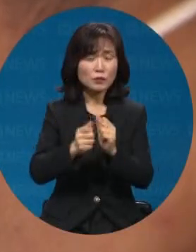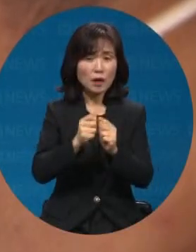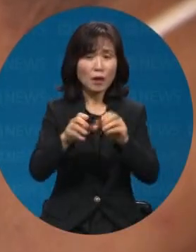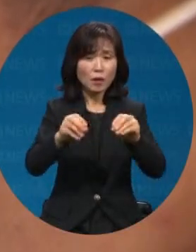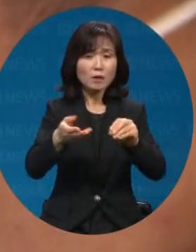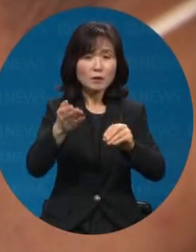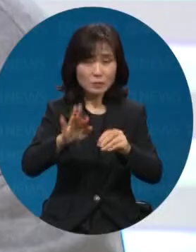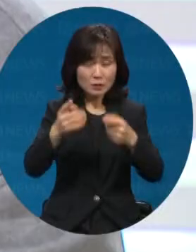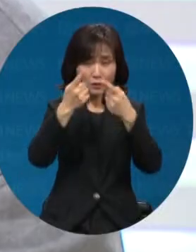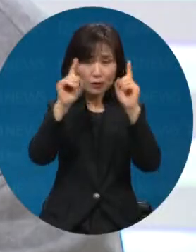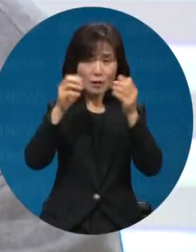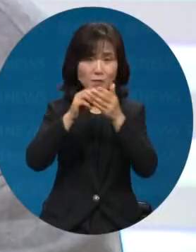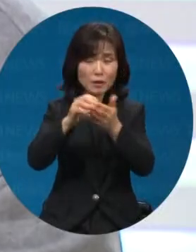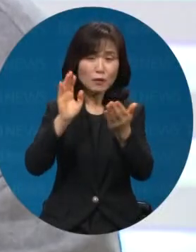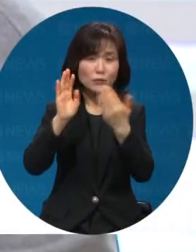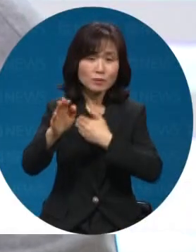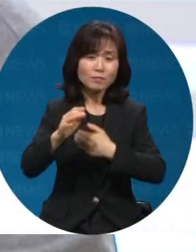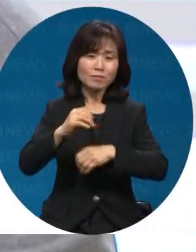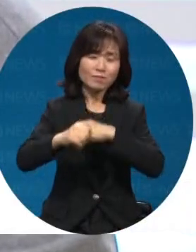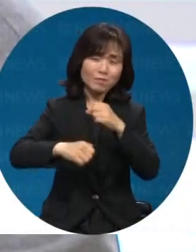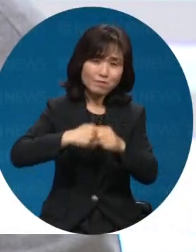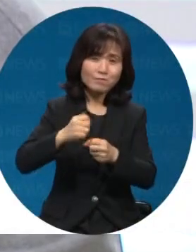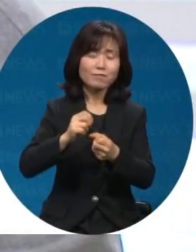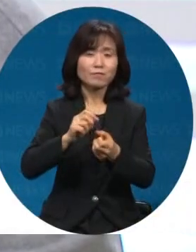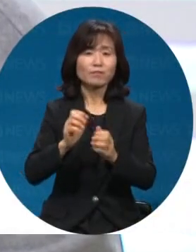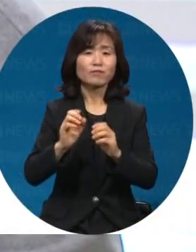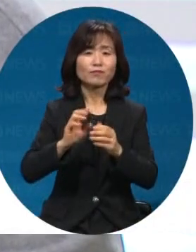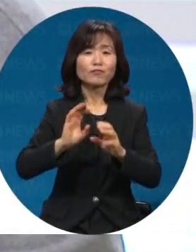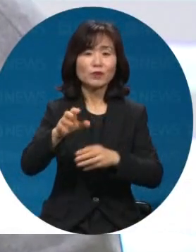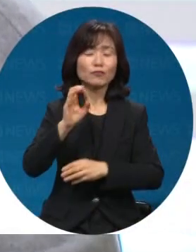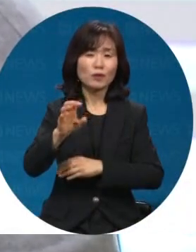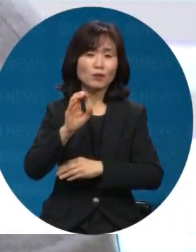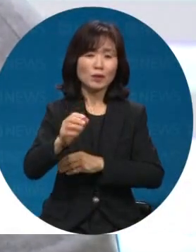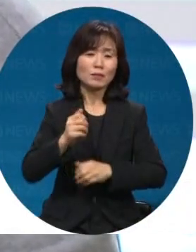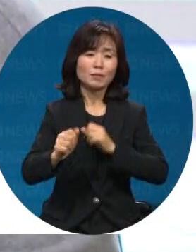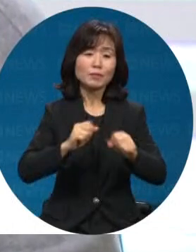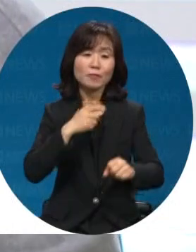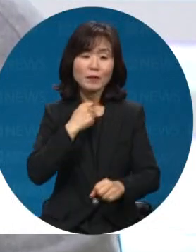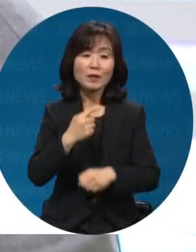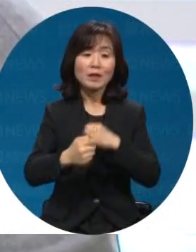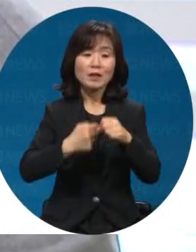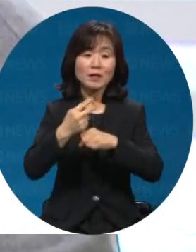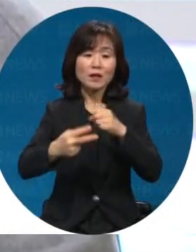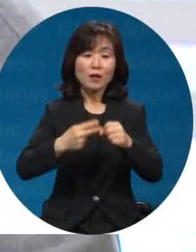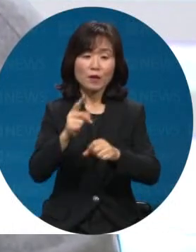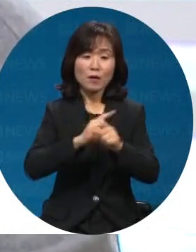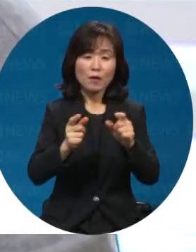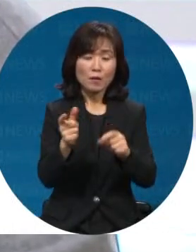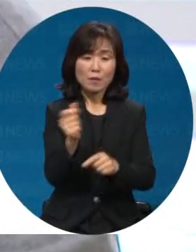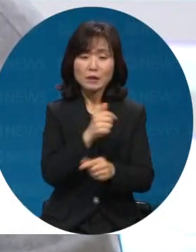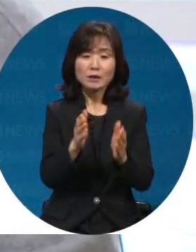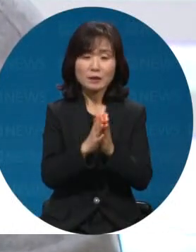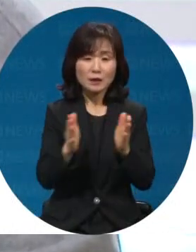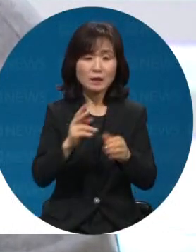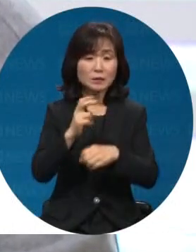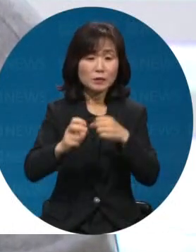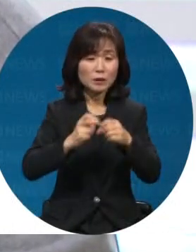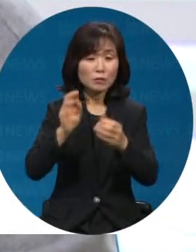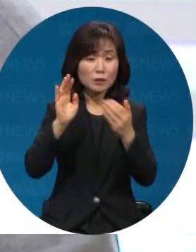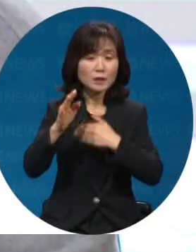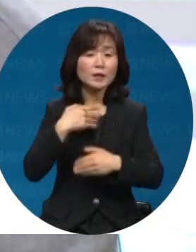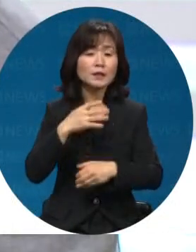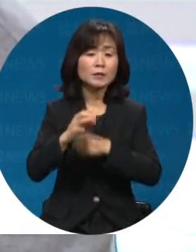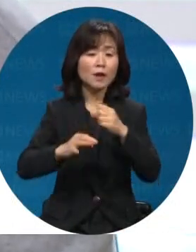해볼 생각입니다 일 년이라도 더 빨리 시작해서 뭐 20년째 10년이 걸릴 걸 나는 20대 후반의 완성시킬 수